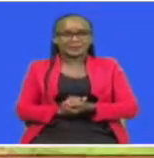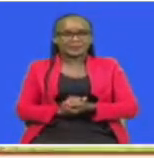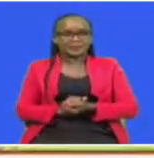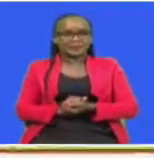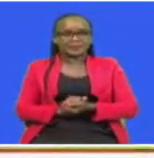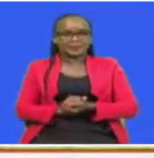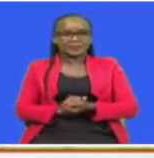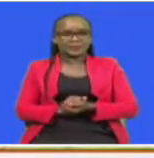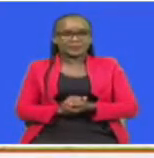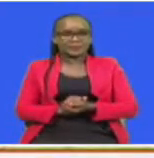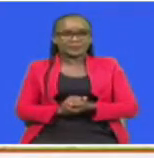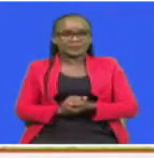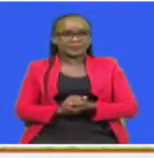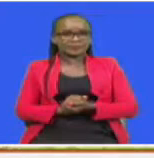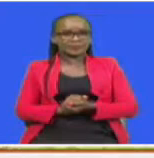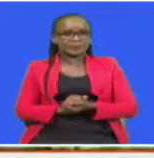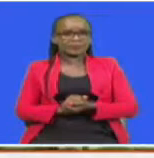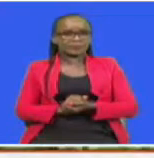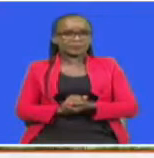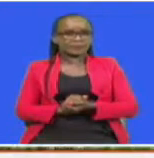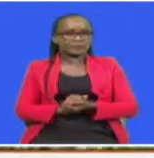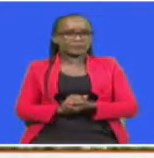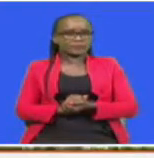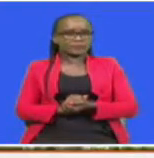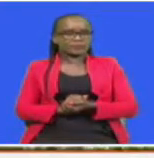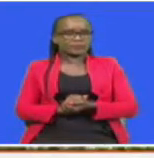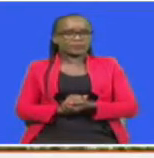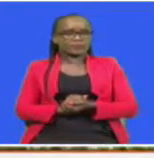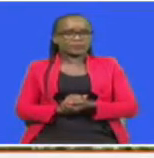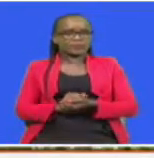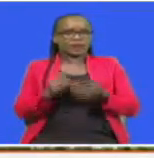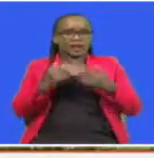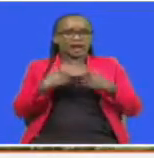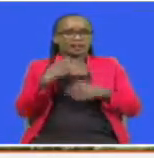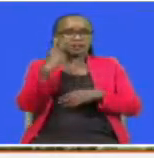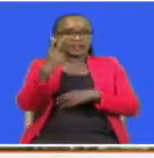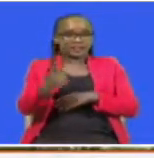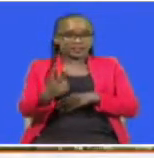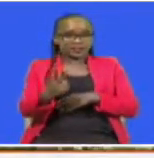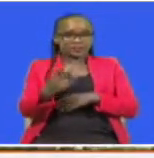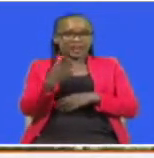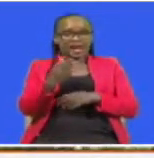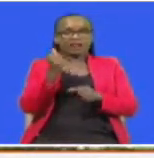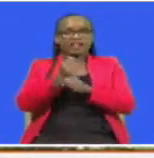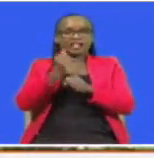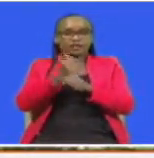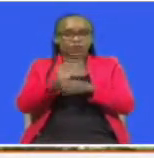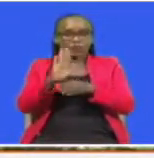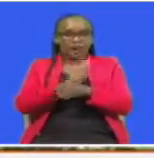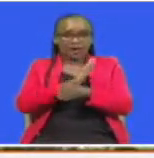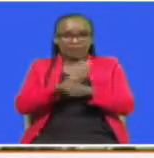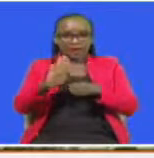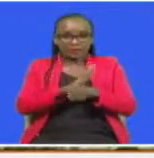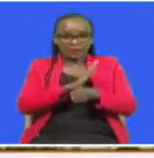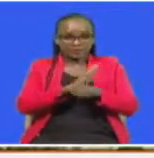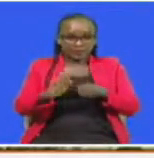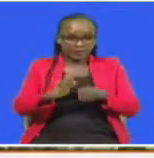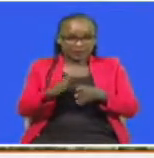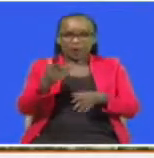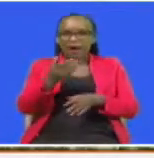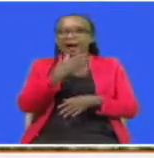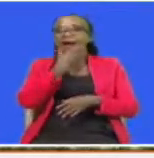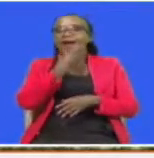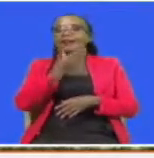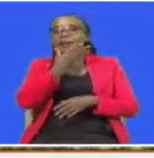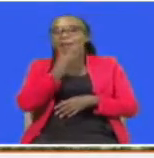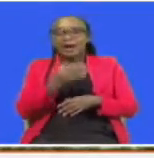Kutokea barabara kuu hadi vichochoro, Detlev Janthur anaonekana na ala zake za kazi. Japo umri wake mzee